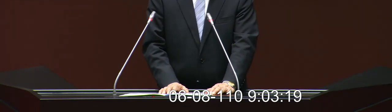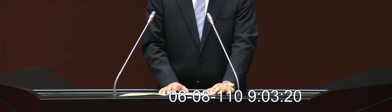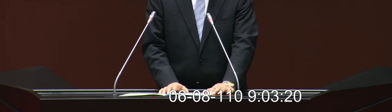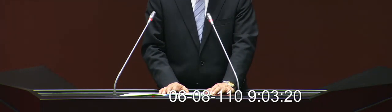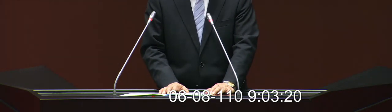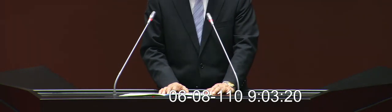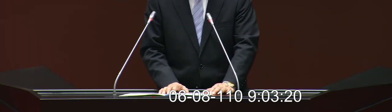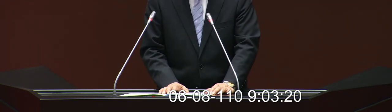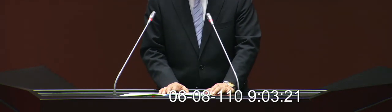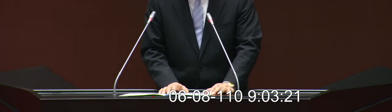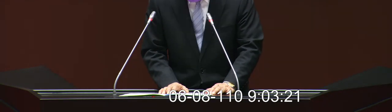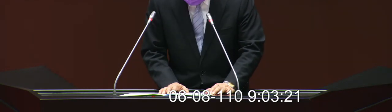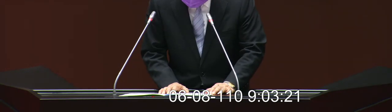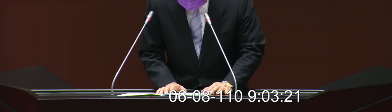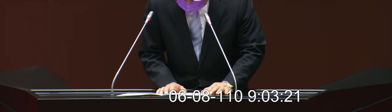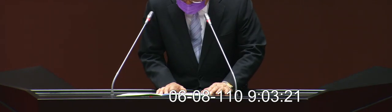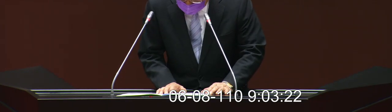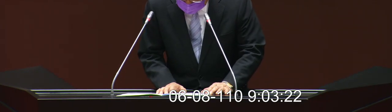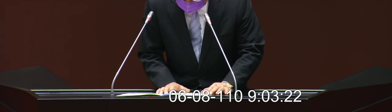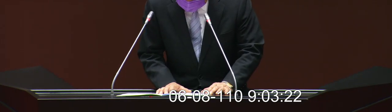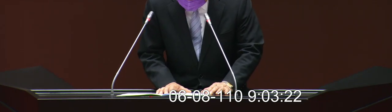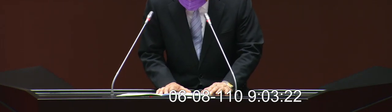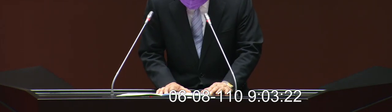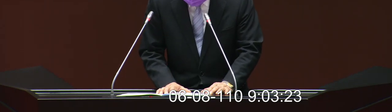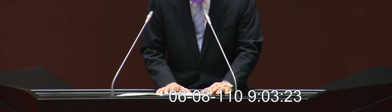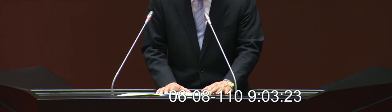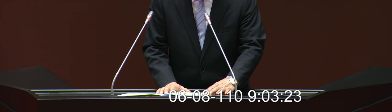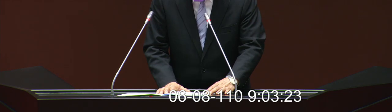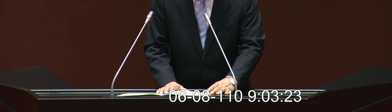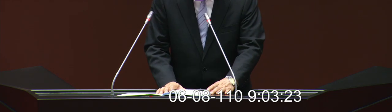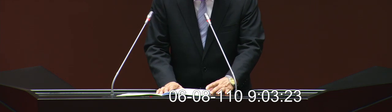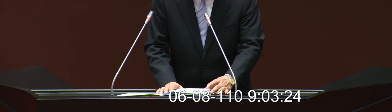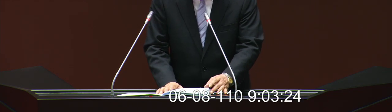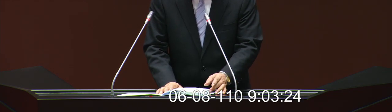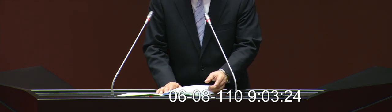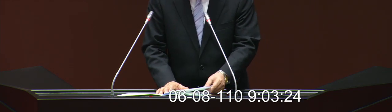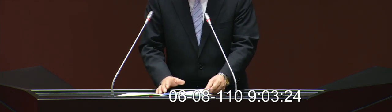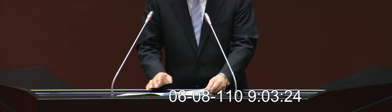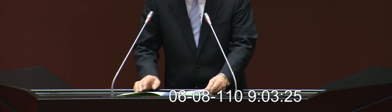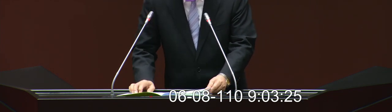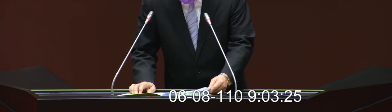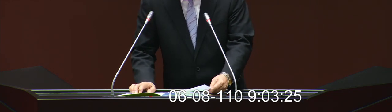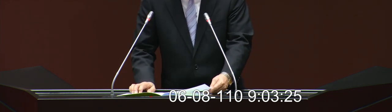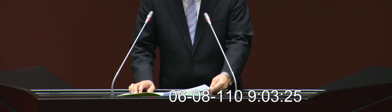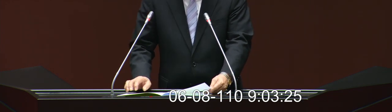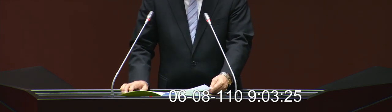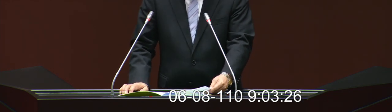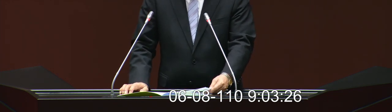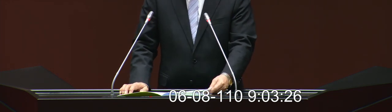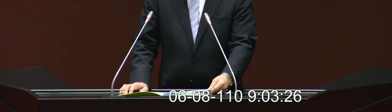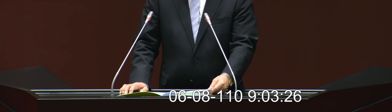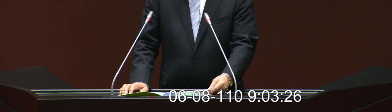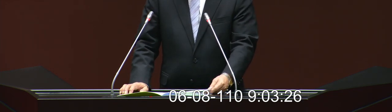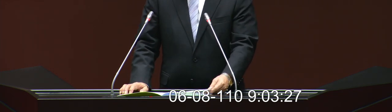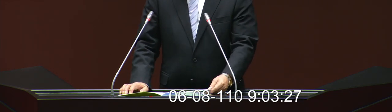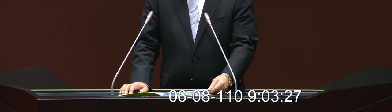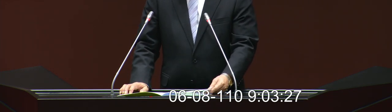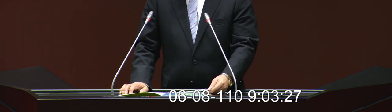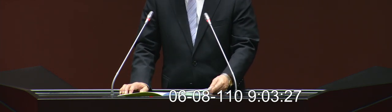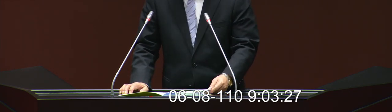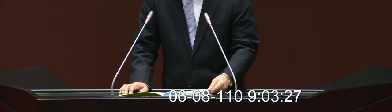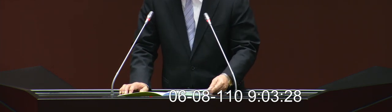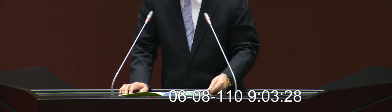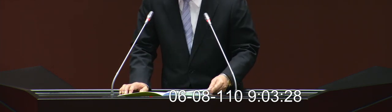第11条规定，在行政院核定后先行动之一部分。而为